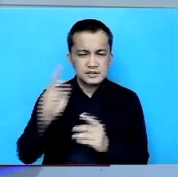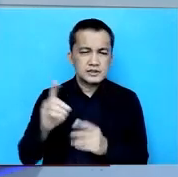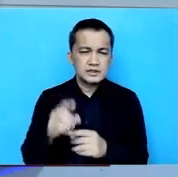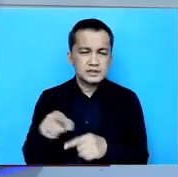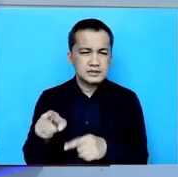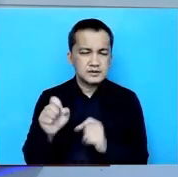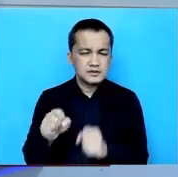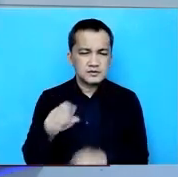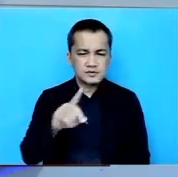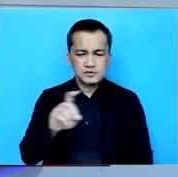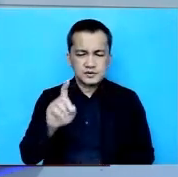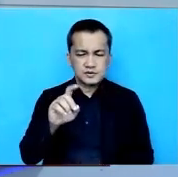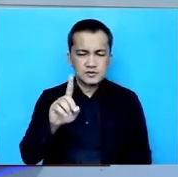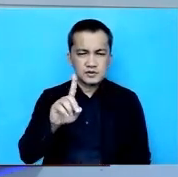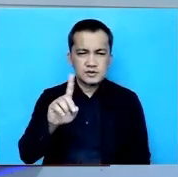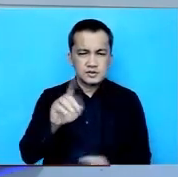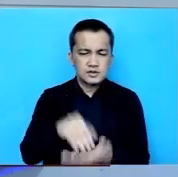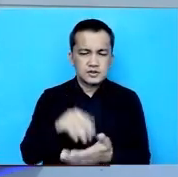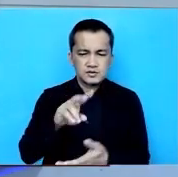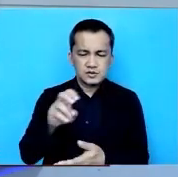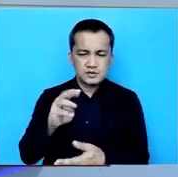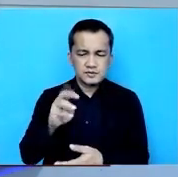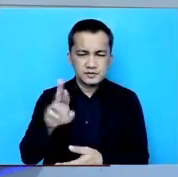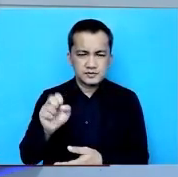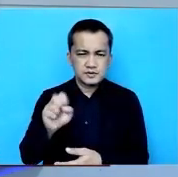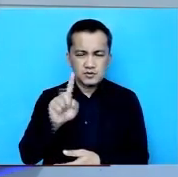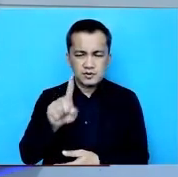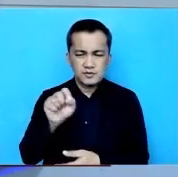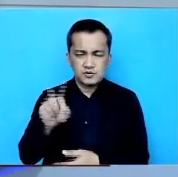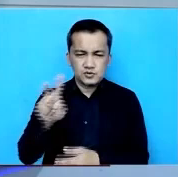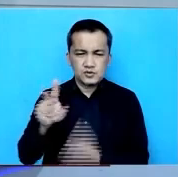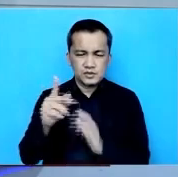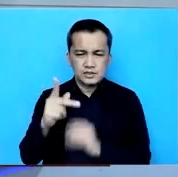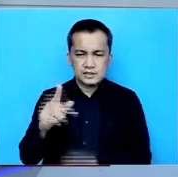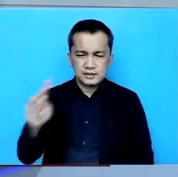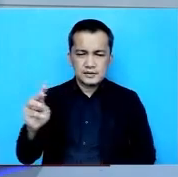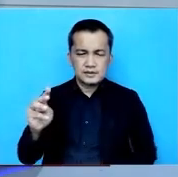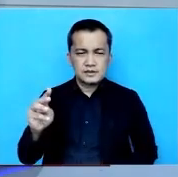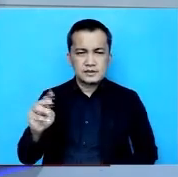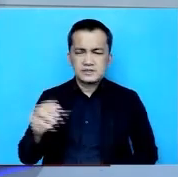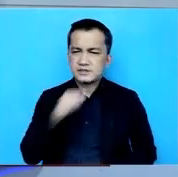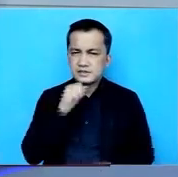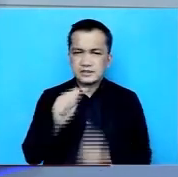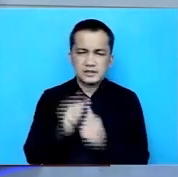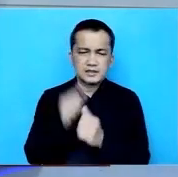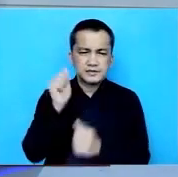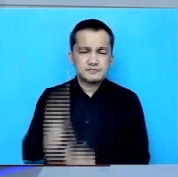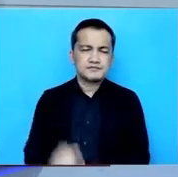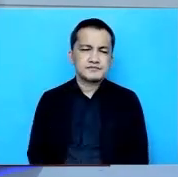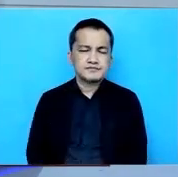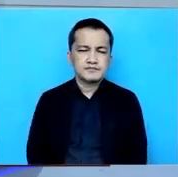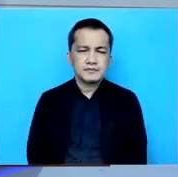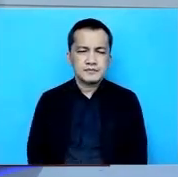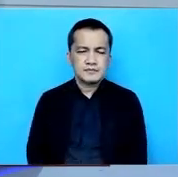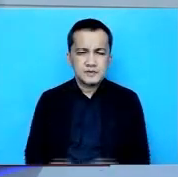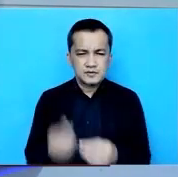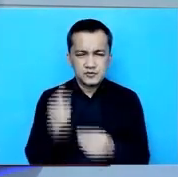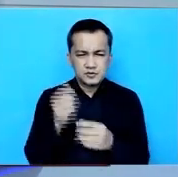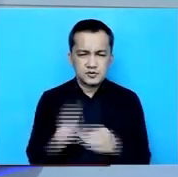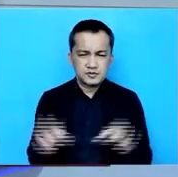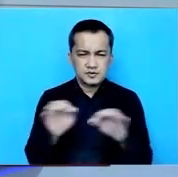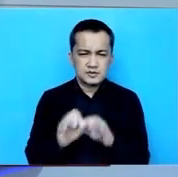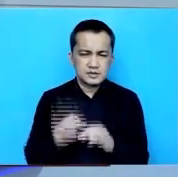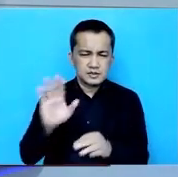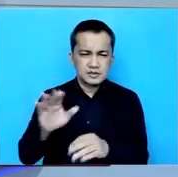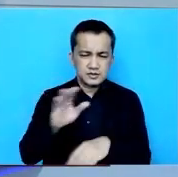ay 1,200 meters or 1.2 kilometers lamang o hindi gaano kalayuan. At higit po sa lahat, sa kanyang